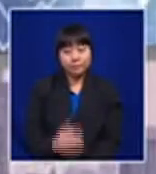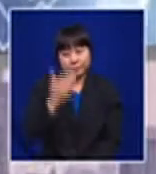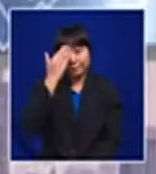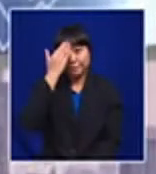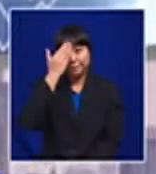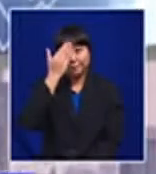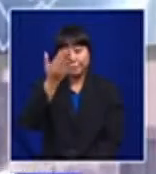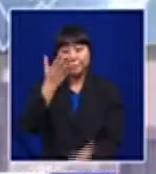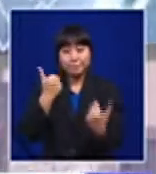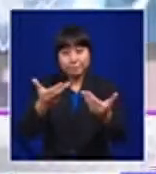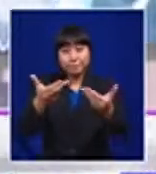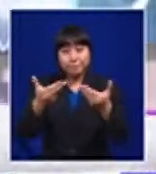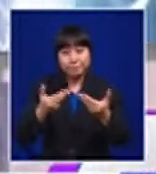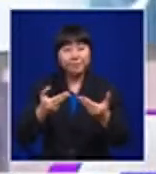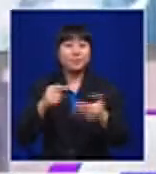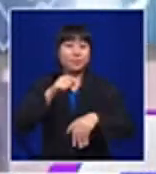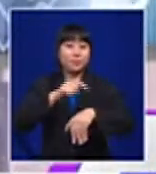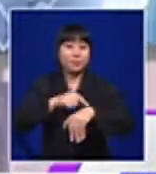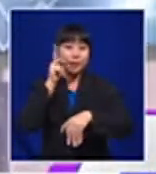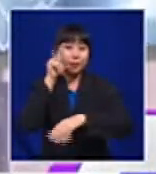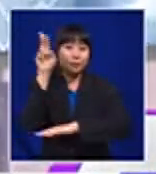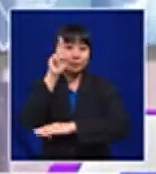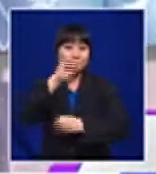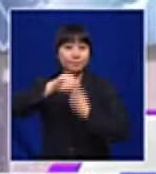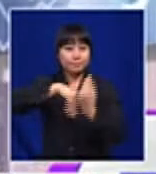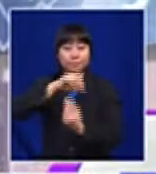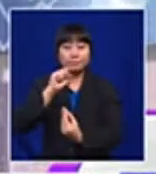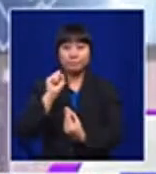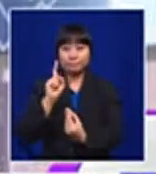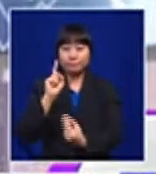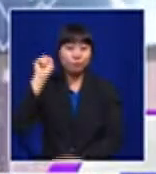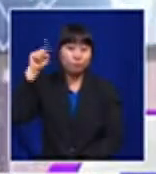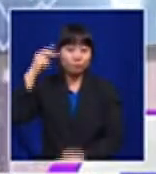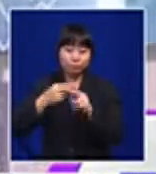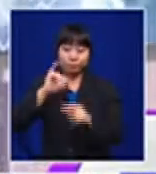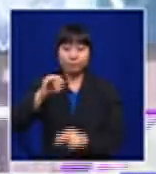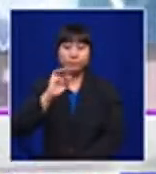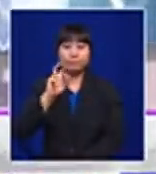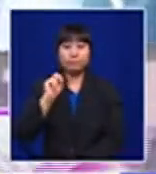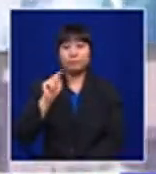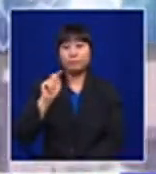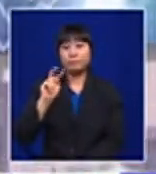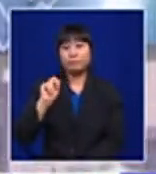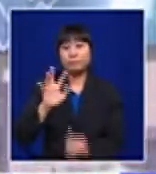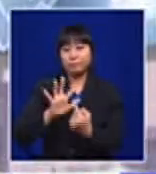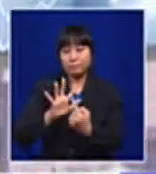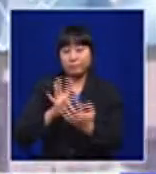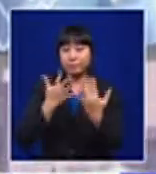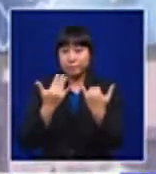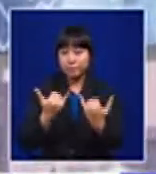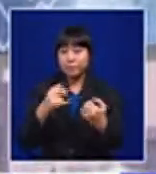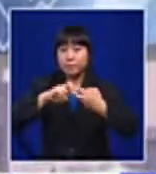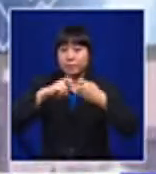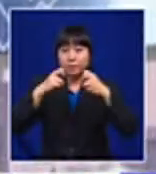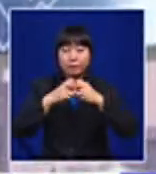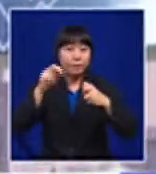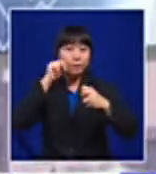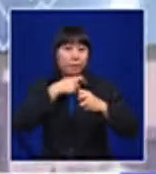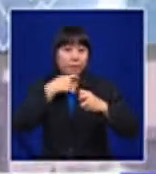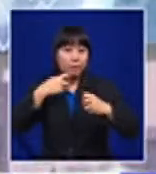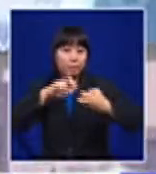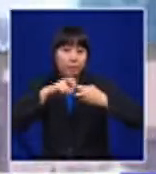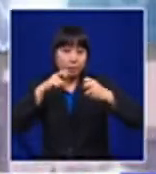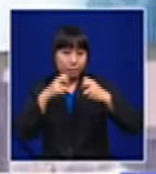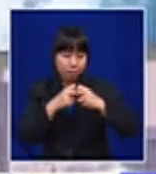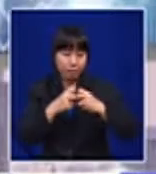สวัสดีค่ะคุณผู้ชมคะต้อนรับเข้าสู่ช่วงเวลาของข่าวเที่ยงเศรษฐกิจกับดิฉันจินตนาทิพยรัตน์กุลค่ะปัญหาเรื่องภัยแล้งนับเป็นปัญหาที่สร้